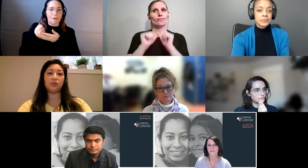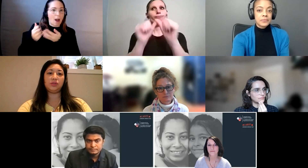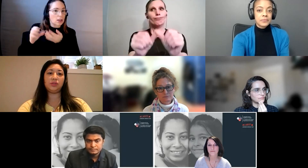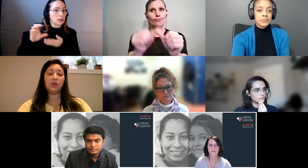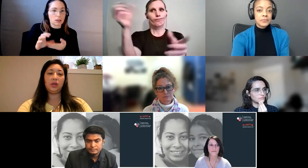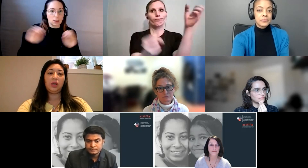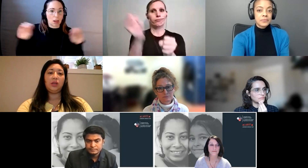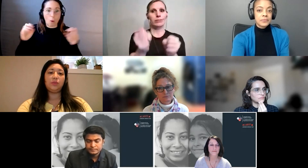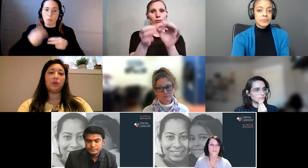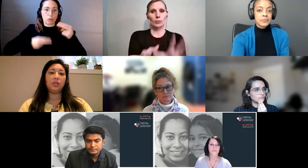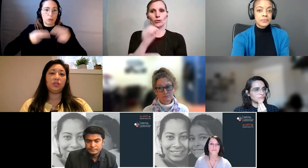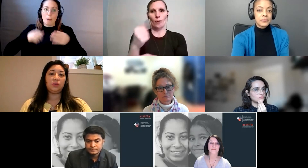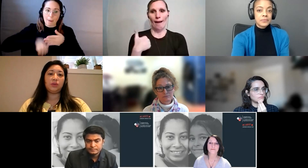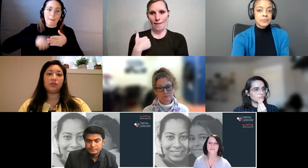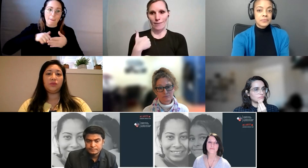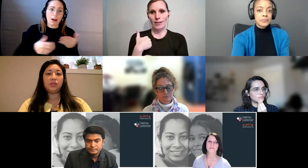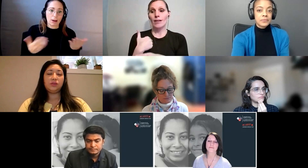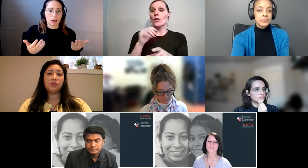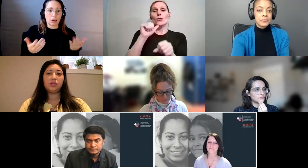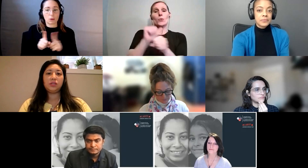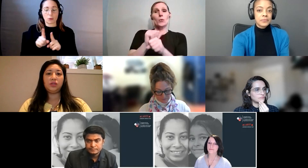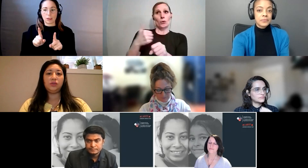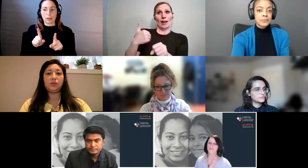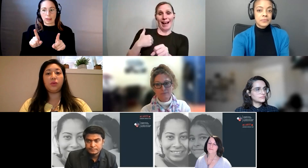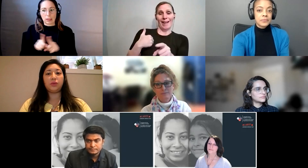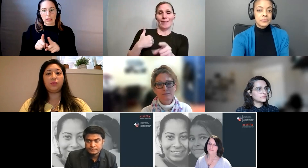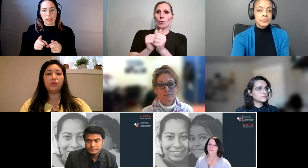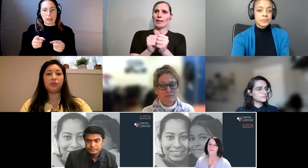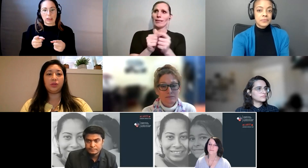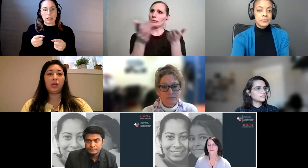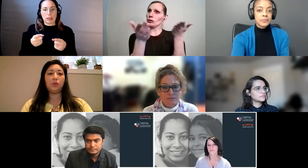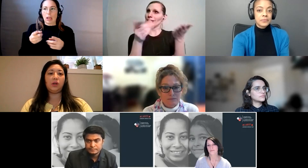insuffisants, puis ce qui nous difficulte l'acquisition d'interprètes.